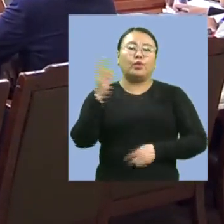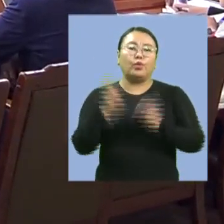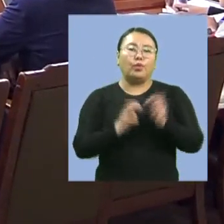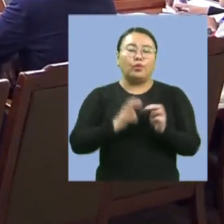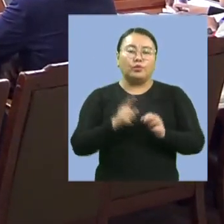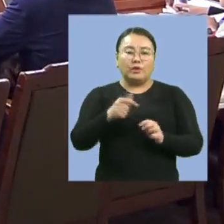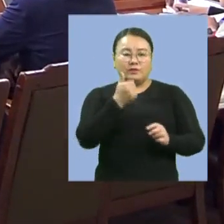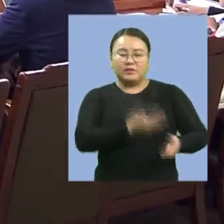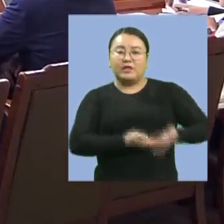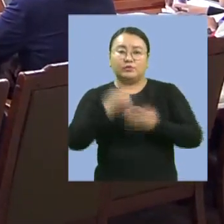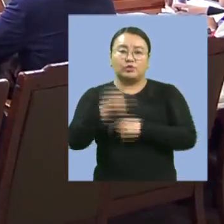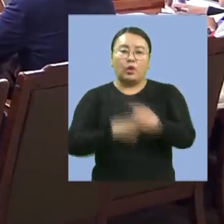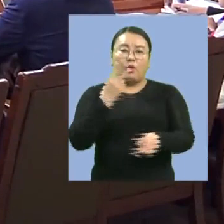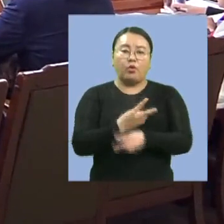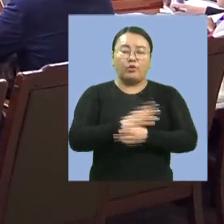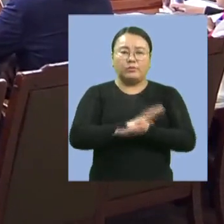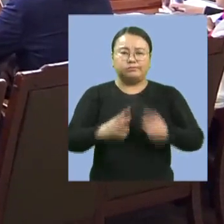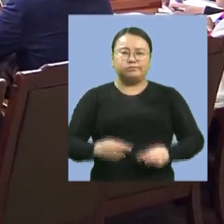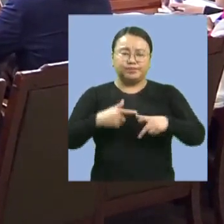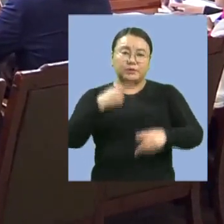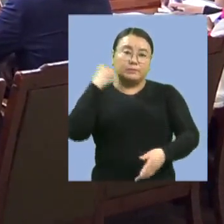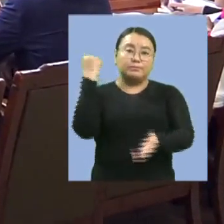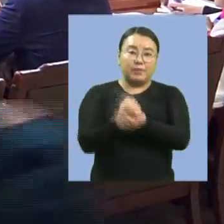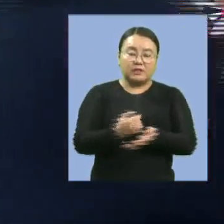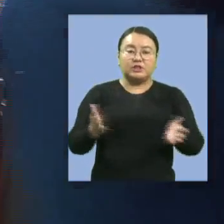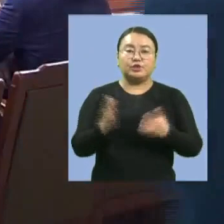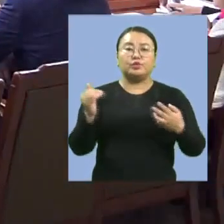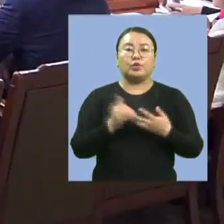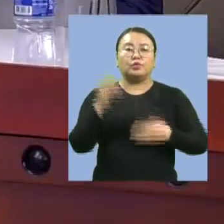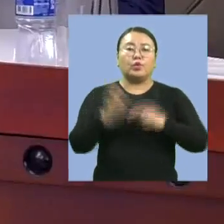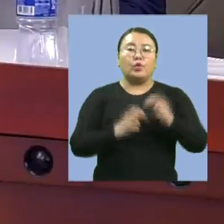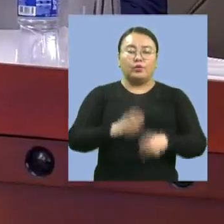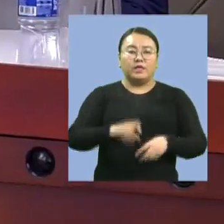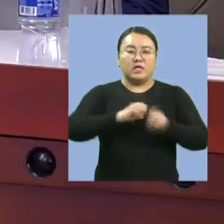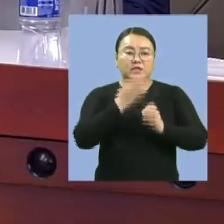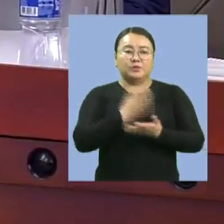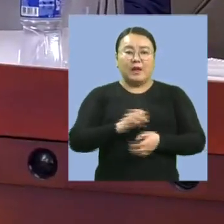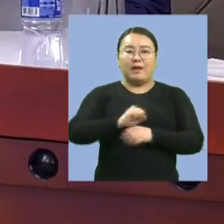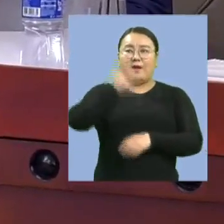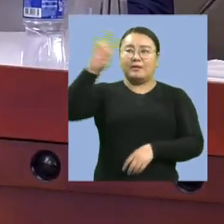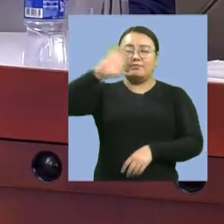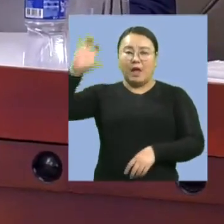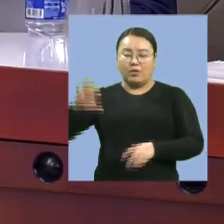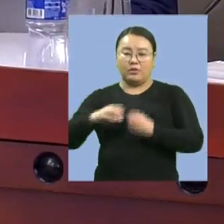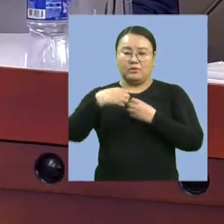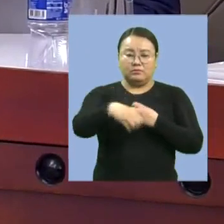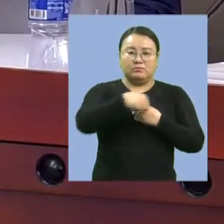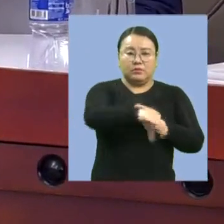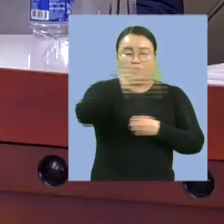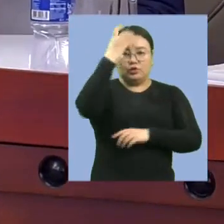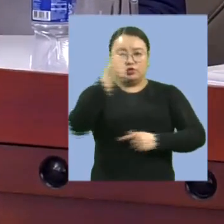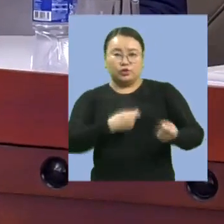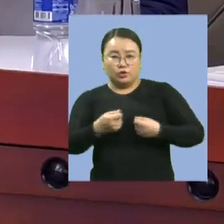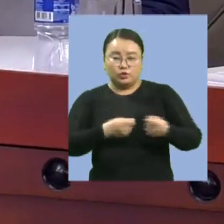онд жижиг дунд үйлдвэр үйлчлэгийг дэмжих тухай хуулийн шинжилсэн найруулгыг баталснаар жижиг дунд үйлдвэр эрхлэгч аж ахуйн нэгжийн цар хүрээ